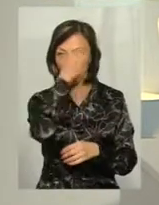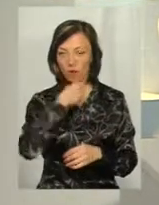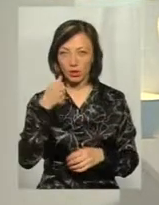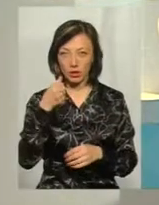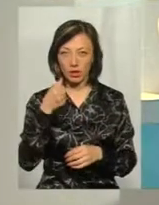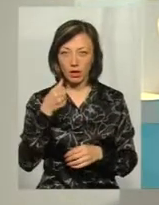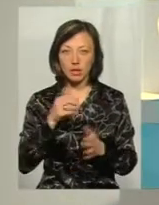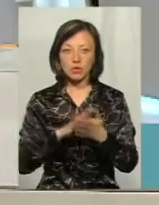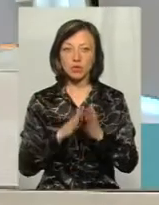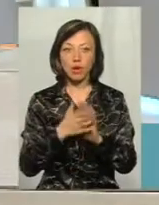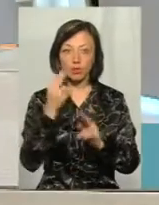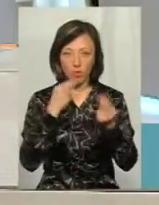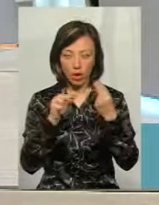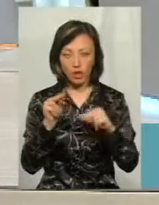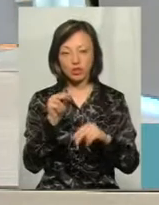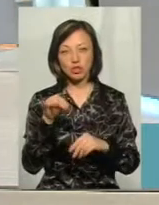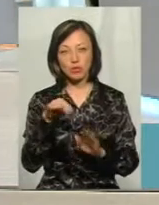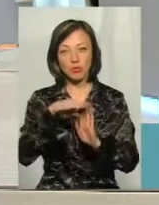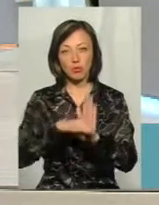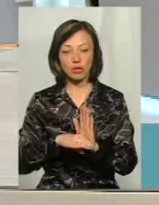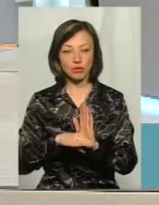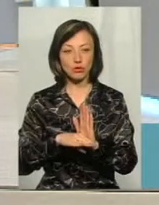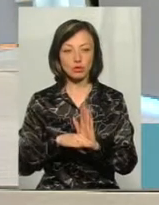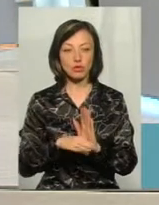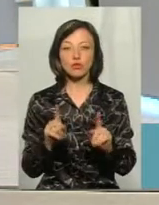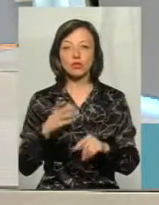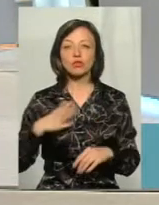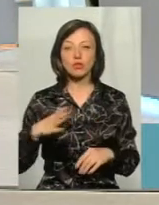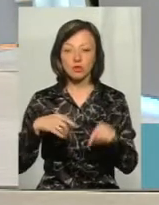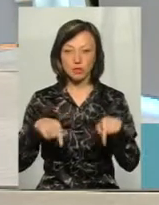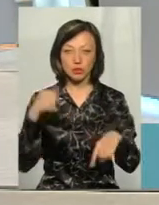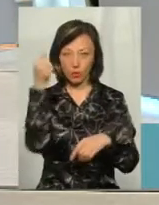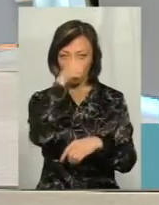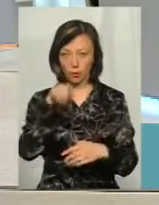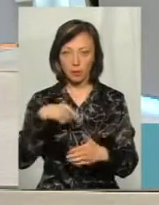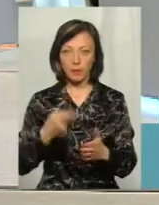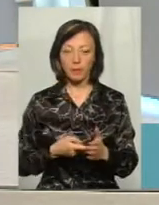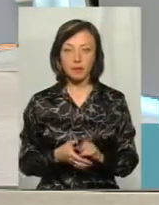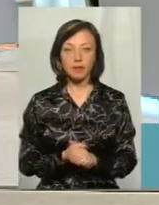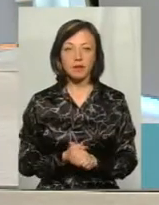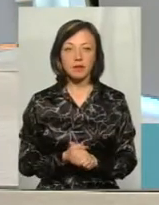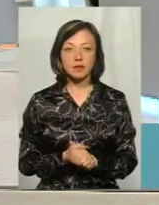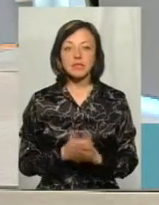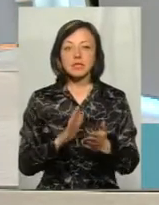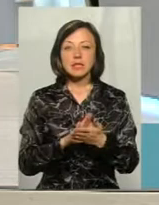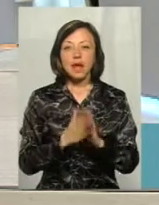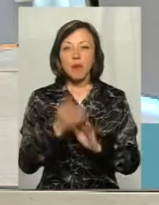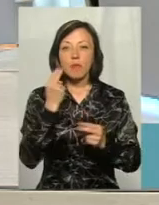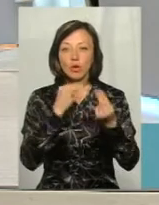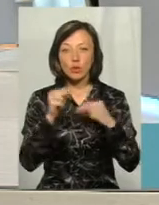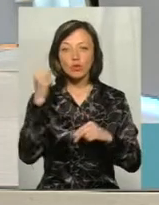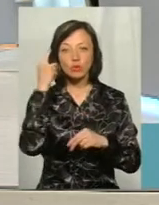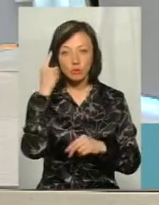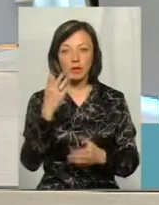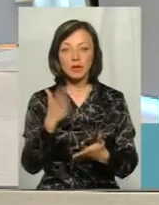йде ситуація до поліпшення, чи взагалі чого очікуєте цього року? Ну, ситуація до поліпшення, я думаю,